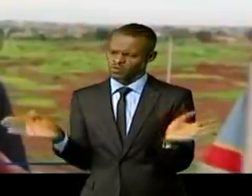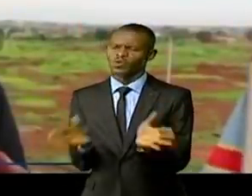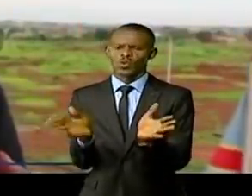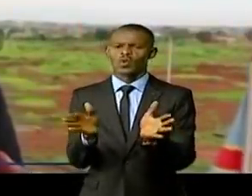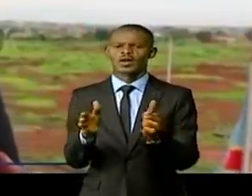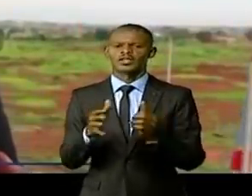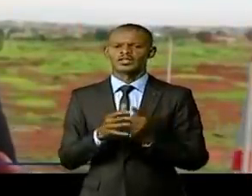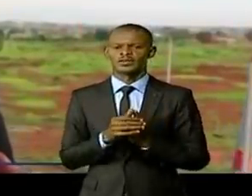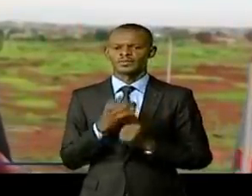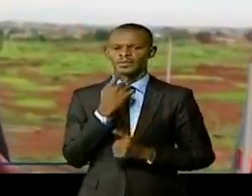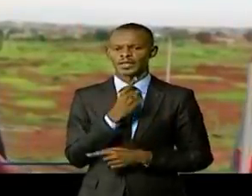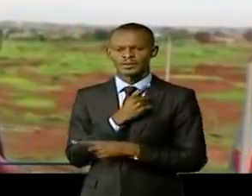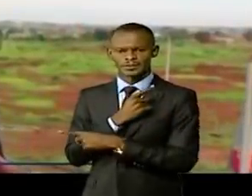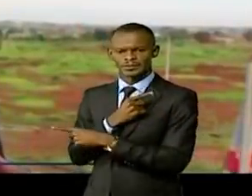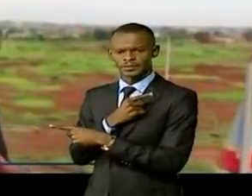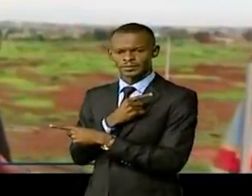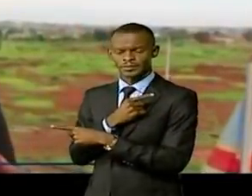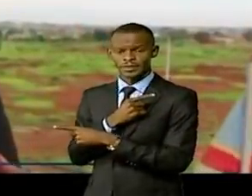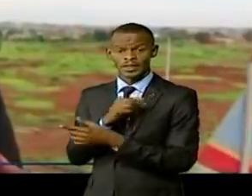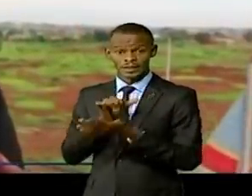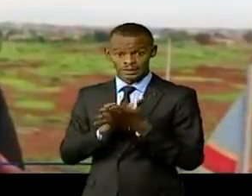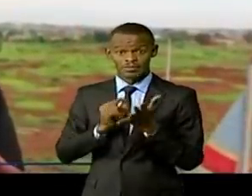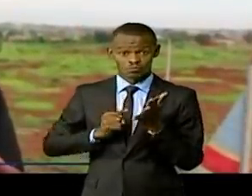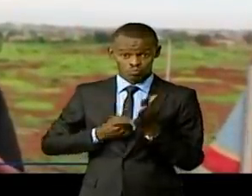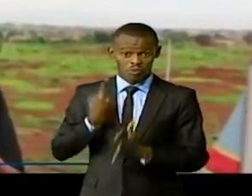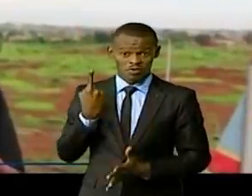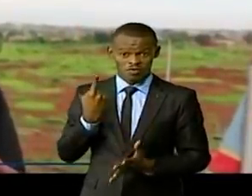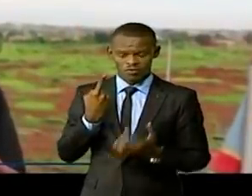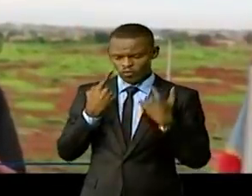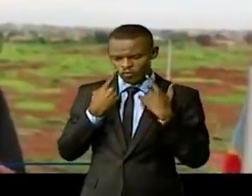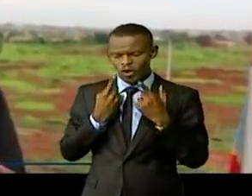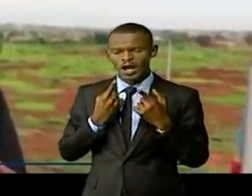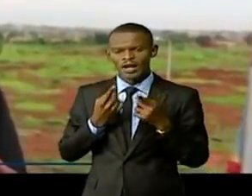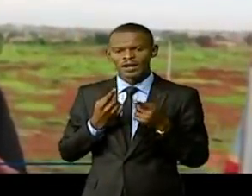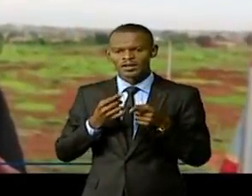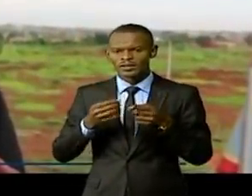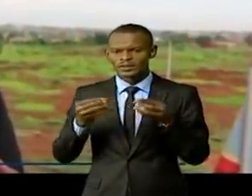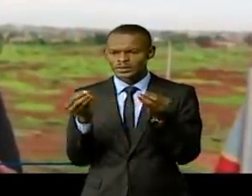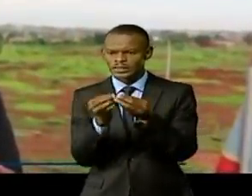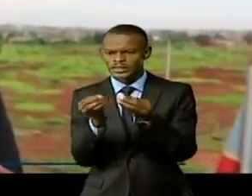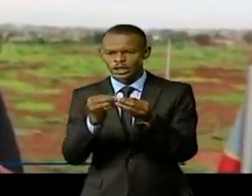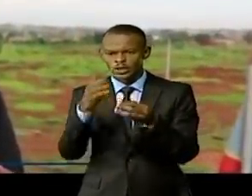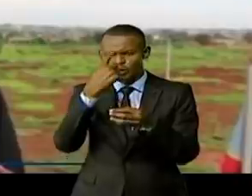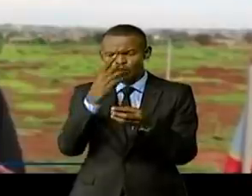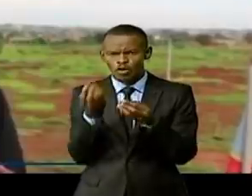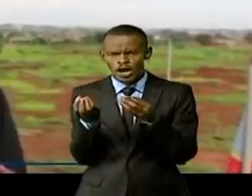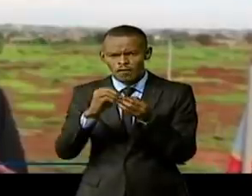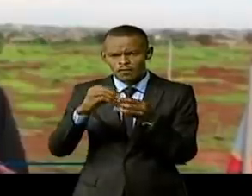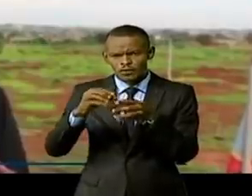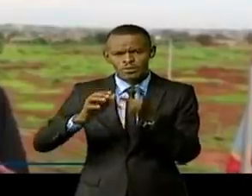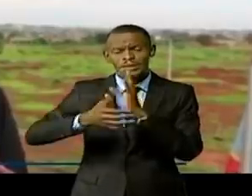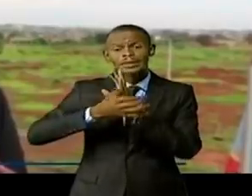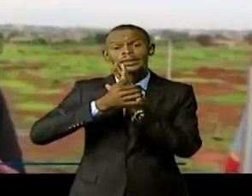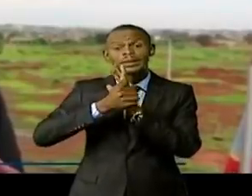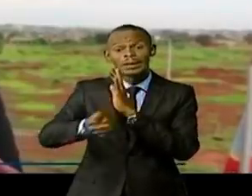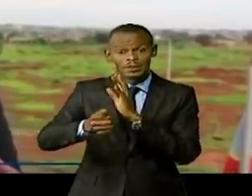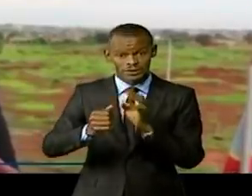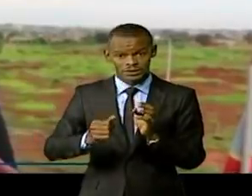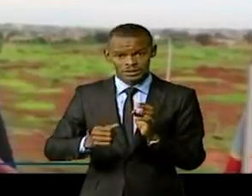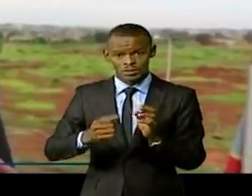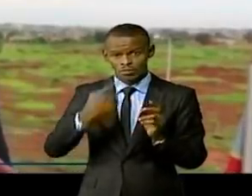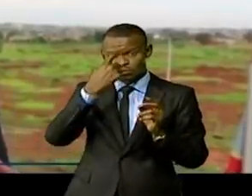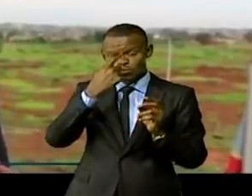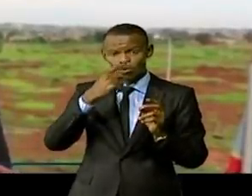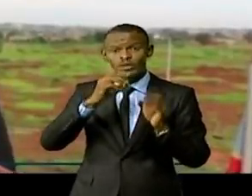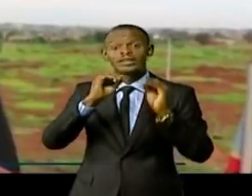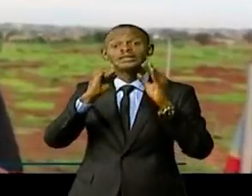nous avons eue au cours de cet atelier de renforcement des capacités du personnel enseignant et administratif en